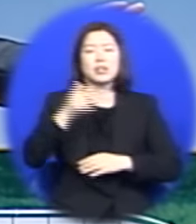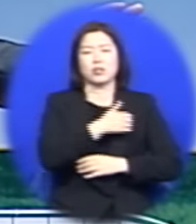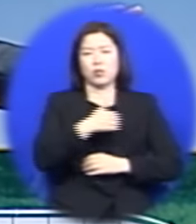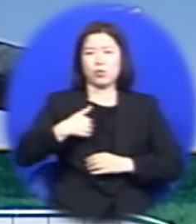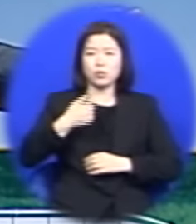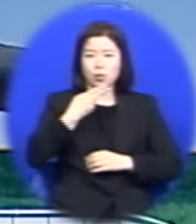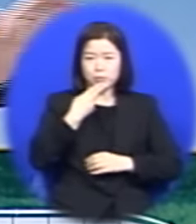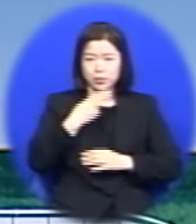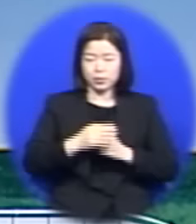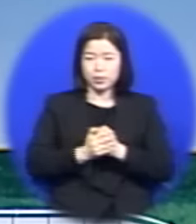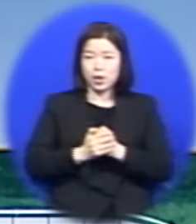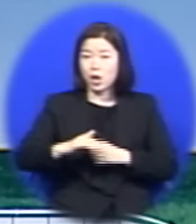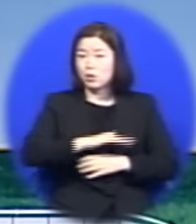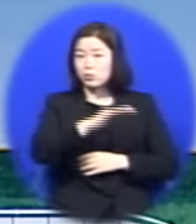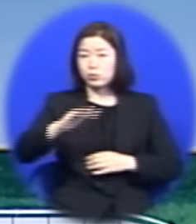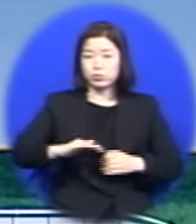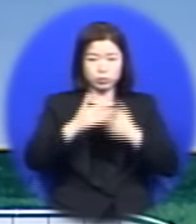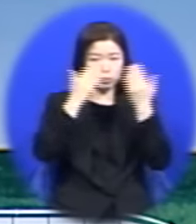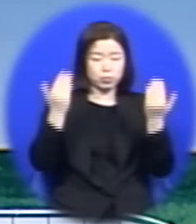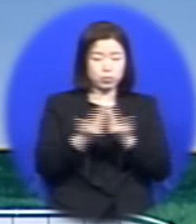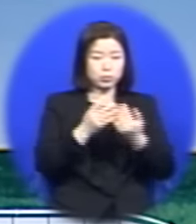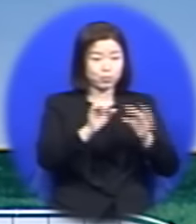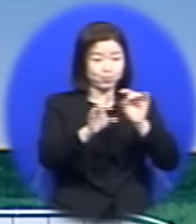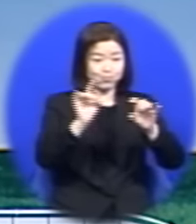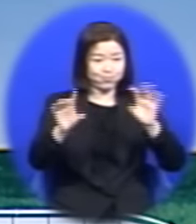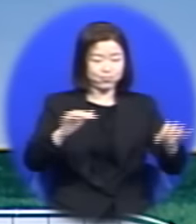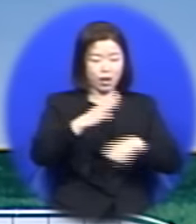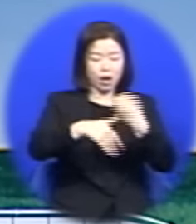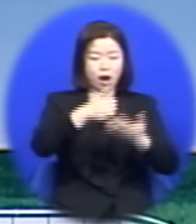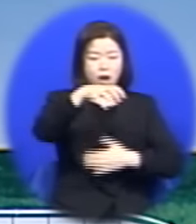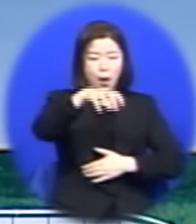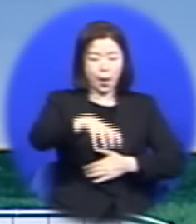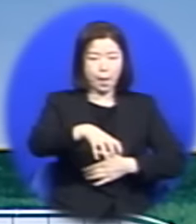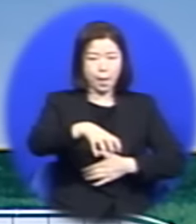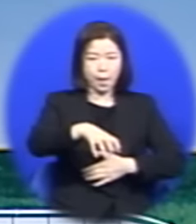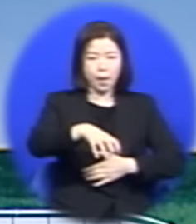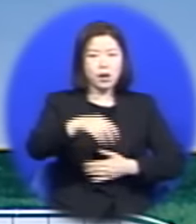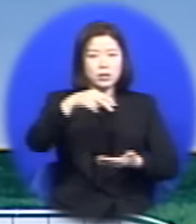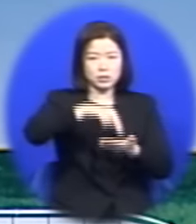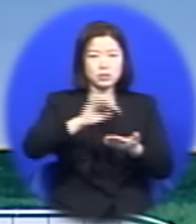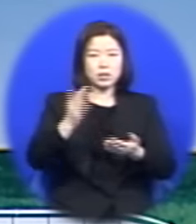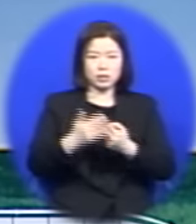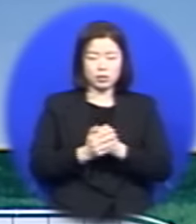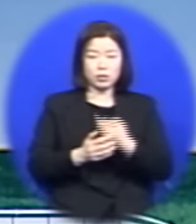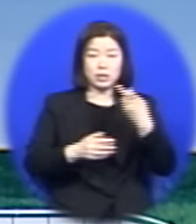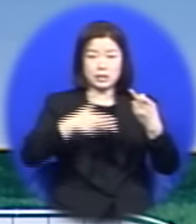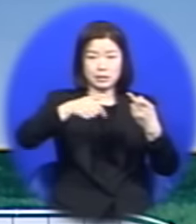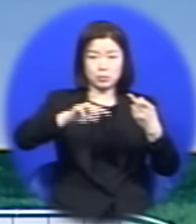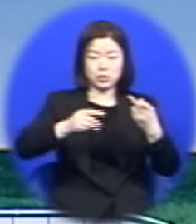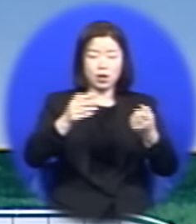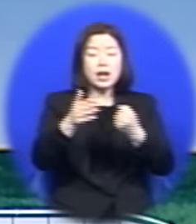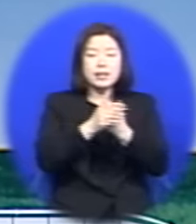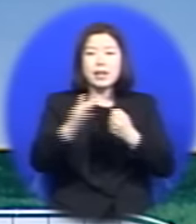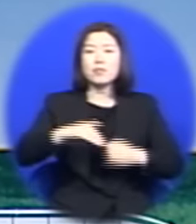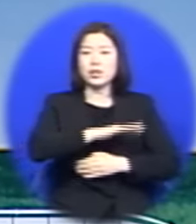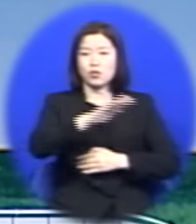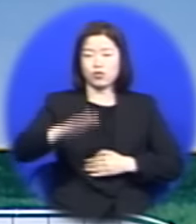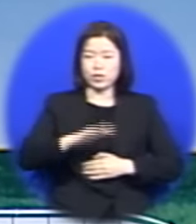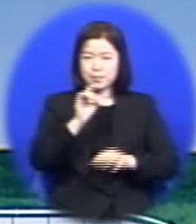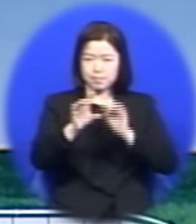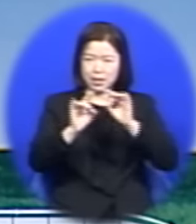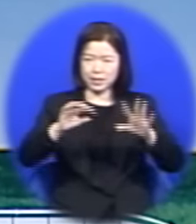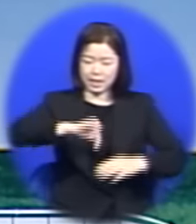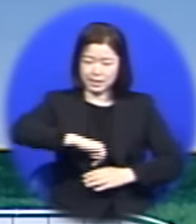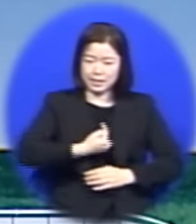없어요. 우리 모두 다 각각 하나님의 심판대에 설 거예요. 12절에 그러므로 우리는 각각